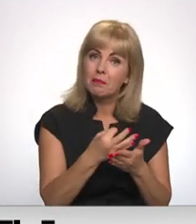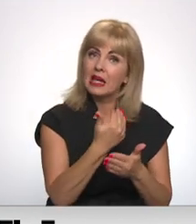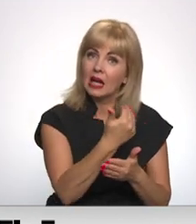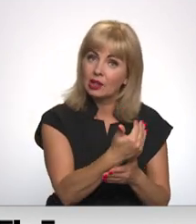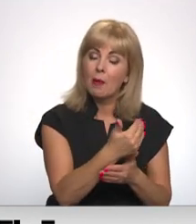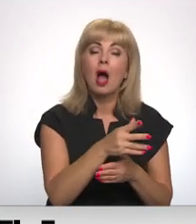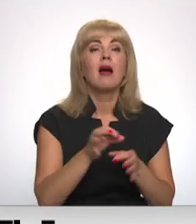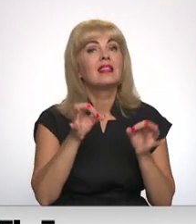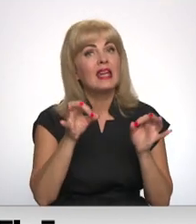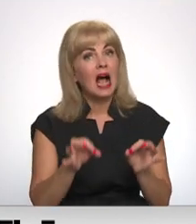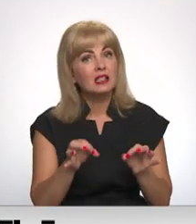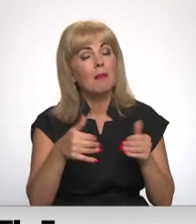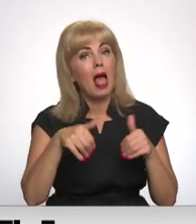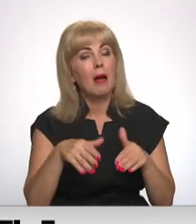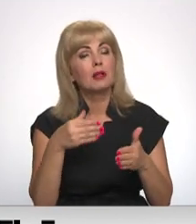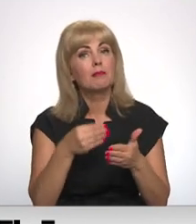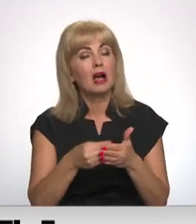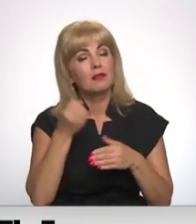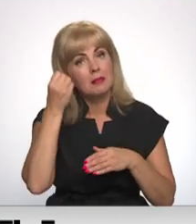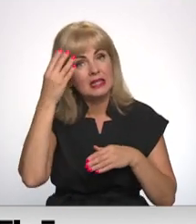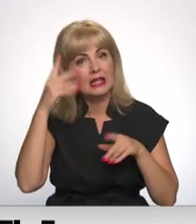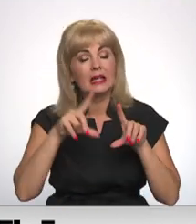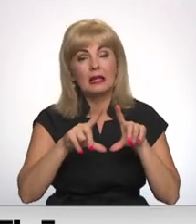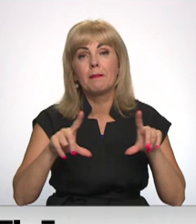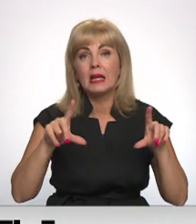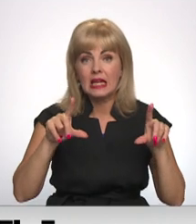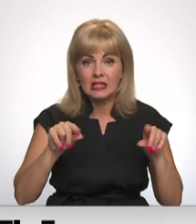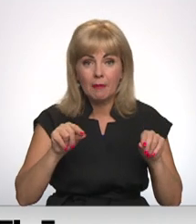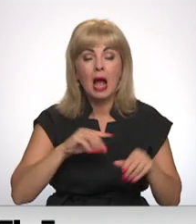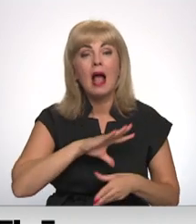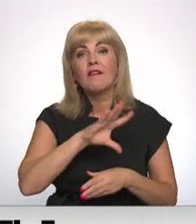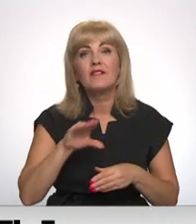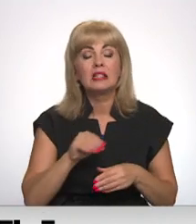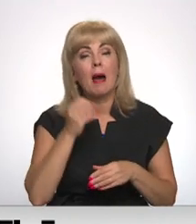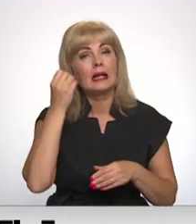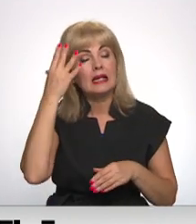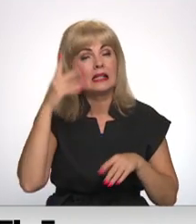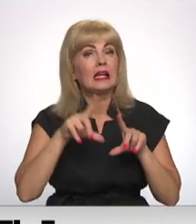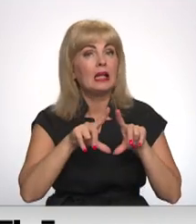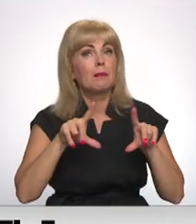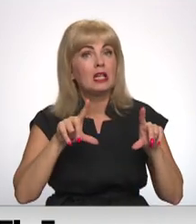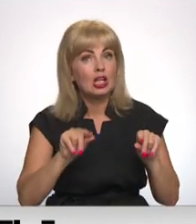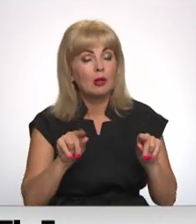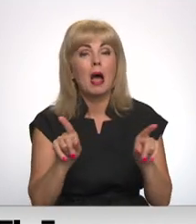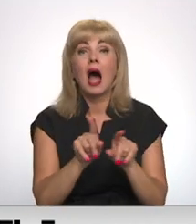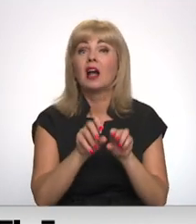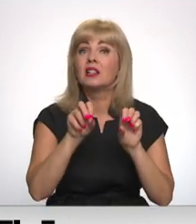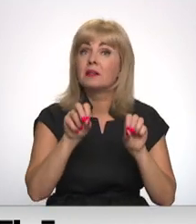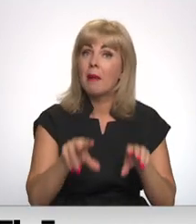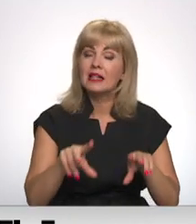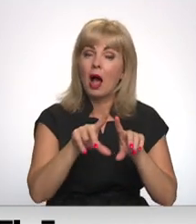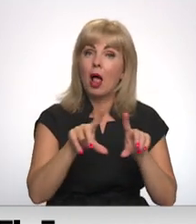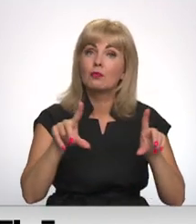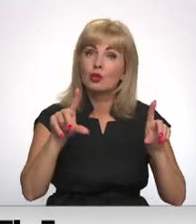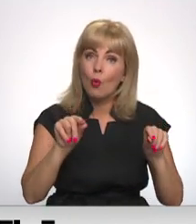lielākas tiesības lemt par savām izglītības iestādēm, gan vispārējām izglītības iestādēm, gan arī speciālajām